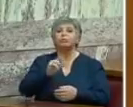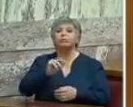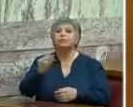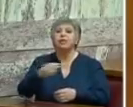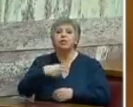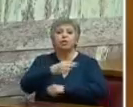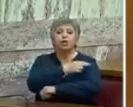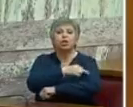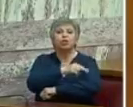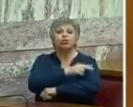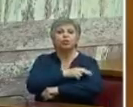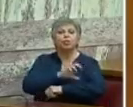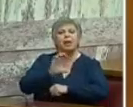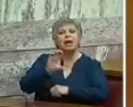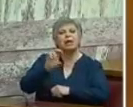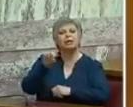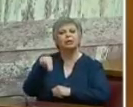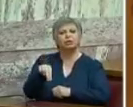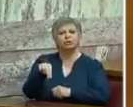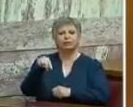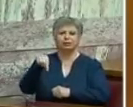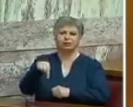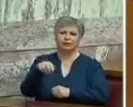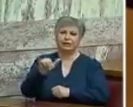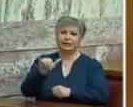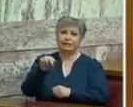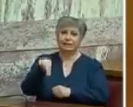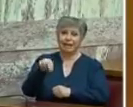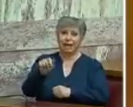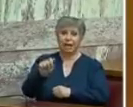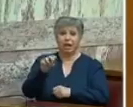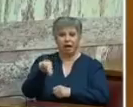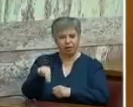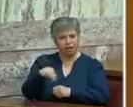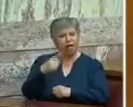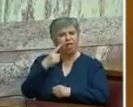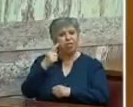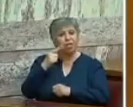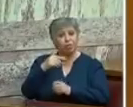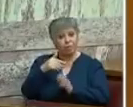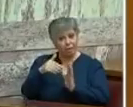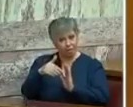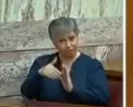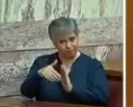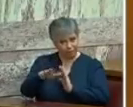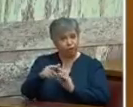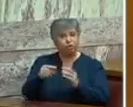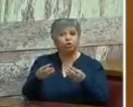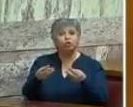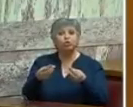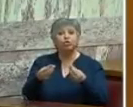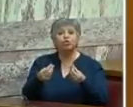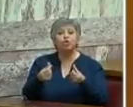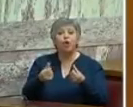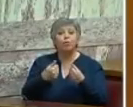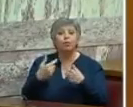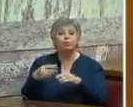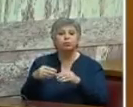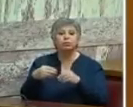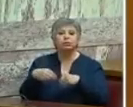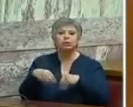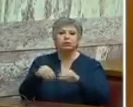Τινάν. Και θα δούμε αν θα συνεχιστεί να είναι εκεί που είναι τον Τινάν. Με βάση τον τρόπο τον οποίο εκπληστηριάστηκε